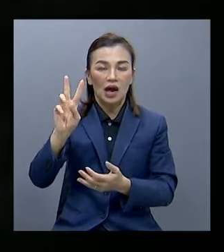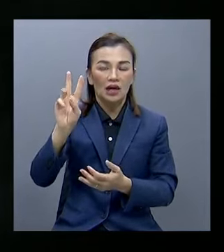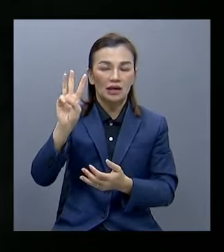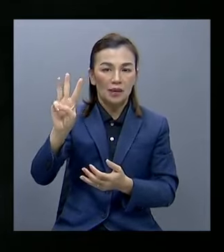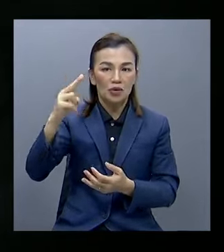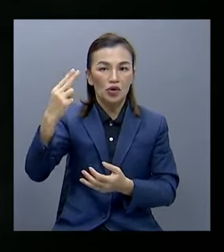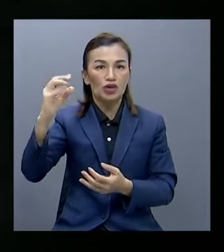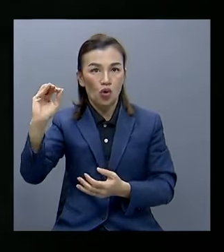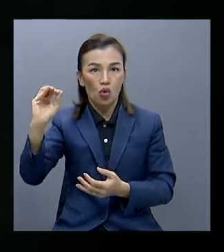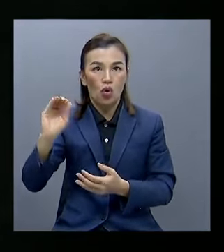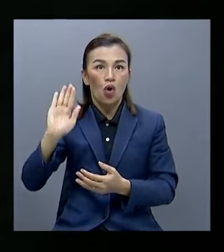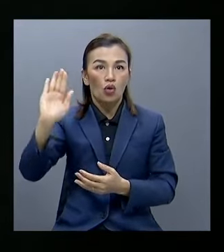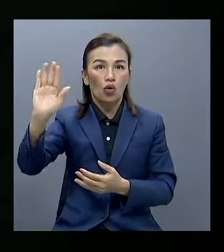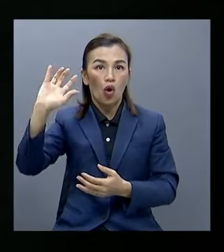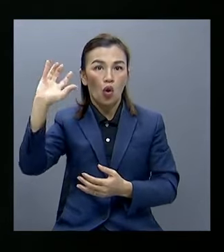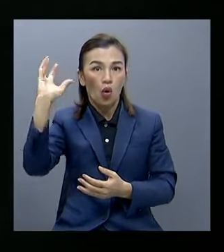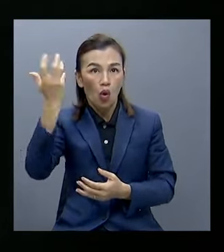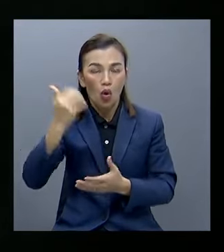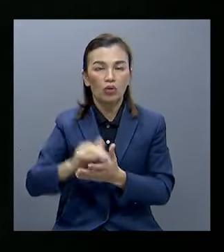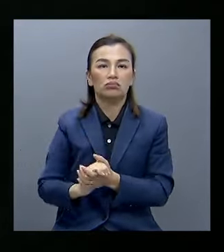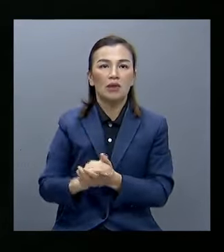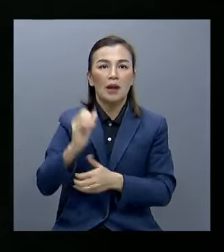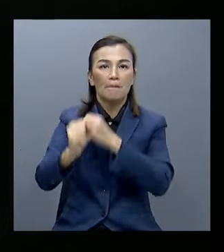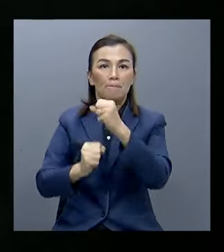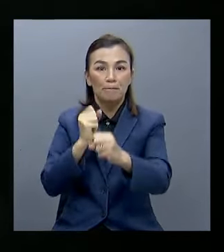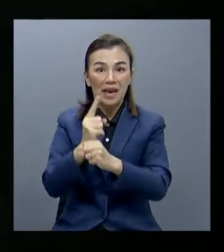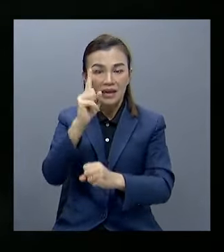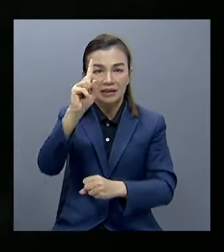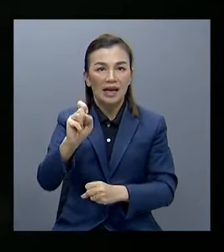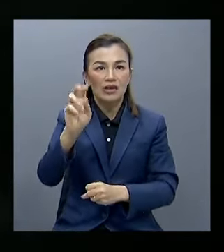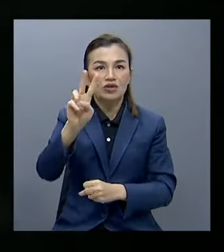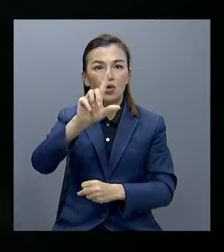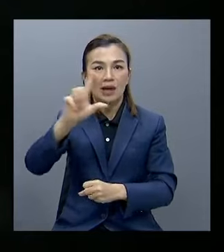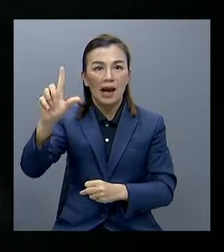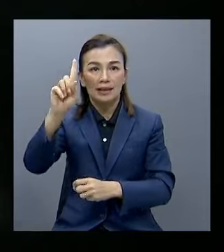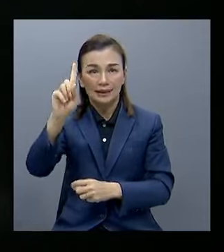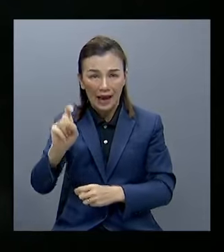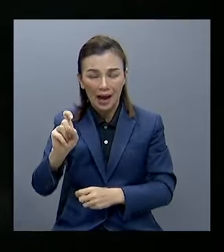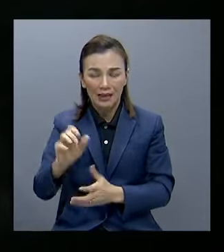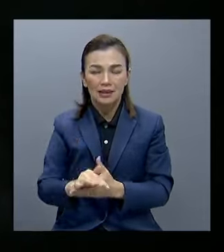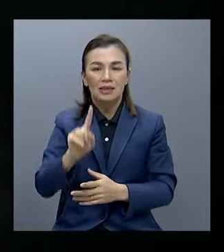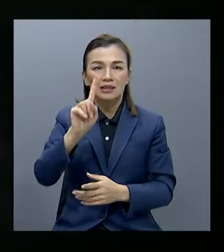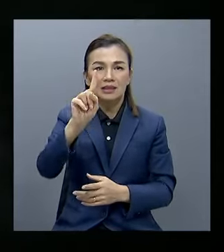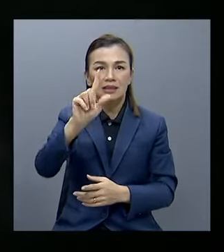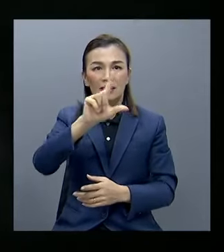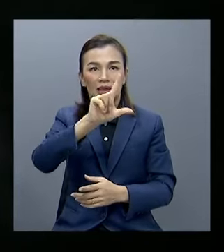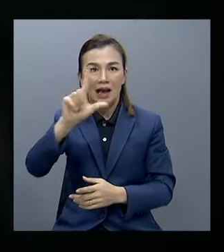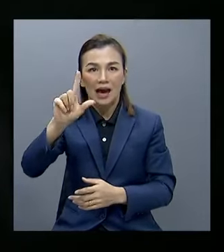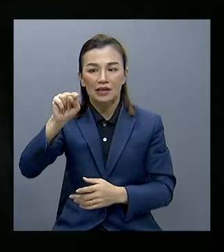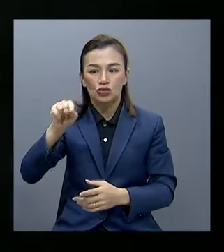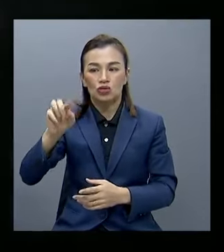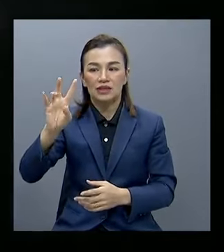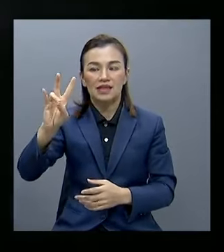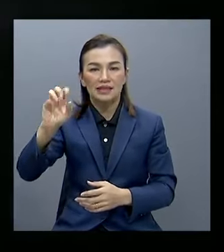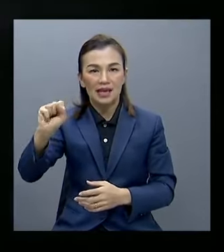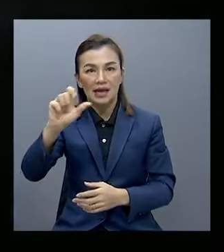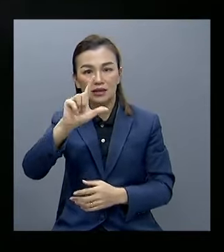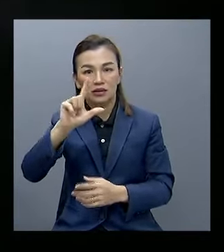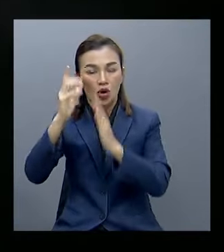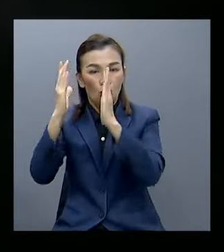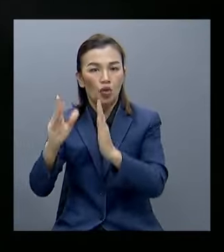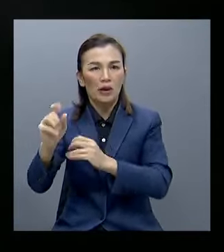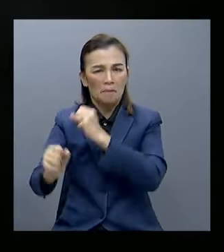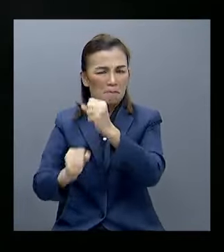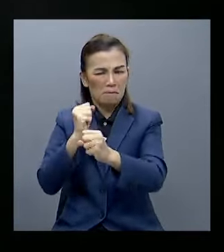ทั่วโลก2ล้านคนต่อปีและเสียชีวิตอยู่ที่1ล้าน7แสนคนต่อปีมีแนวโน้มเพิ่มขึ้นอย่างต่อเนื่องด้ว